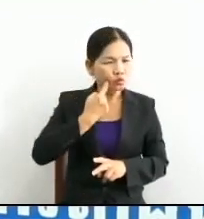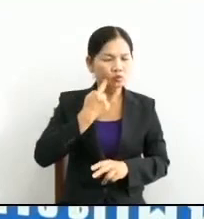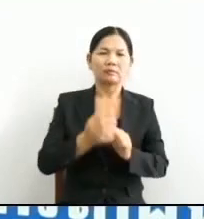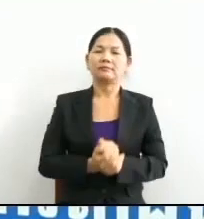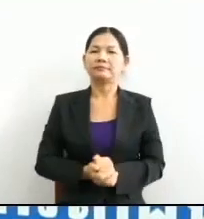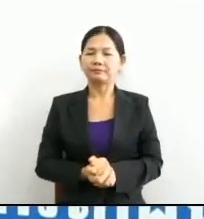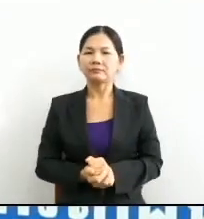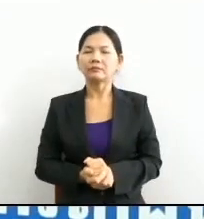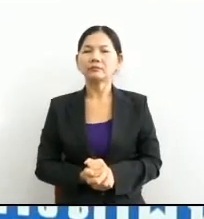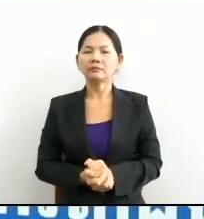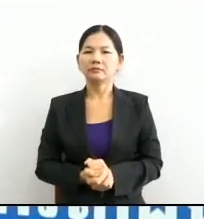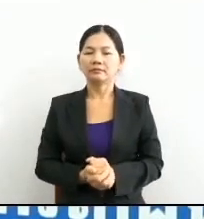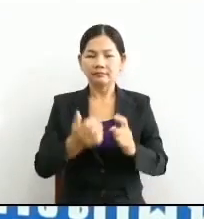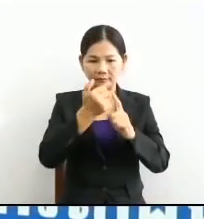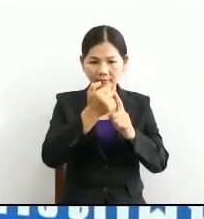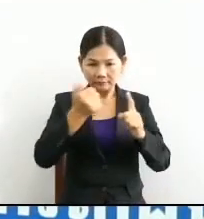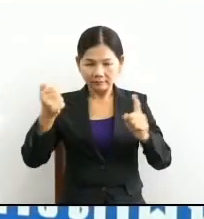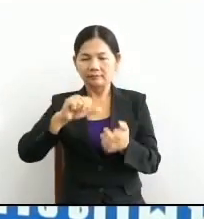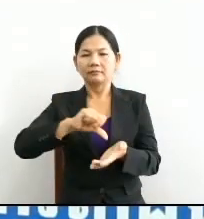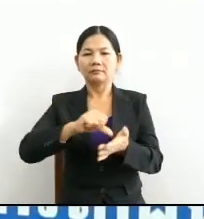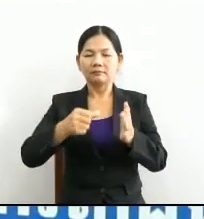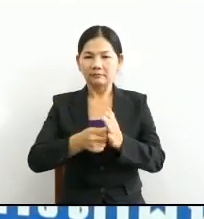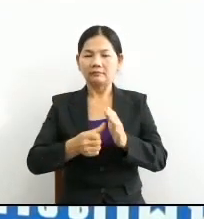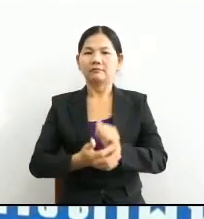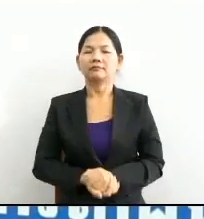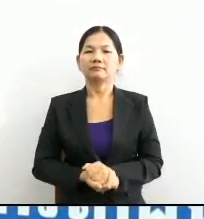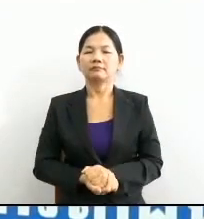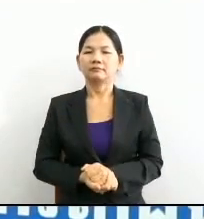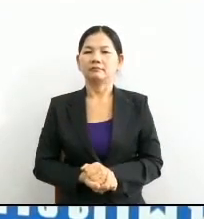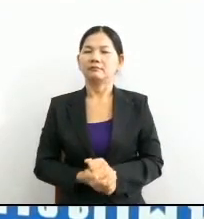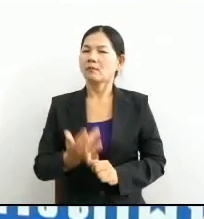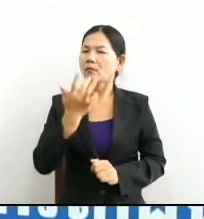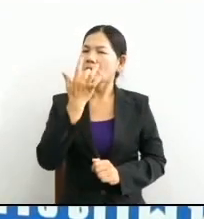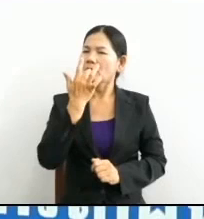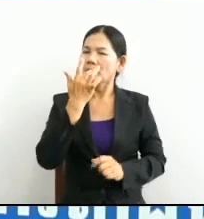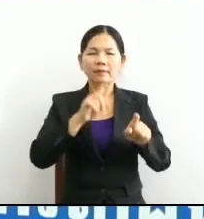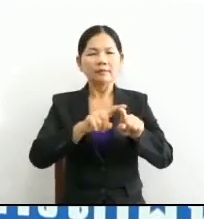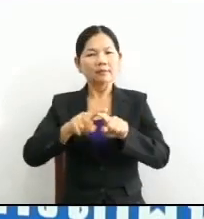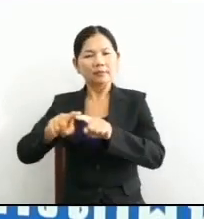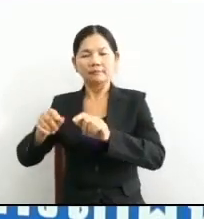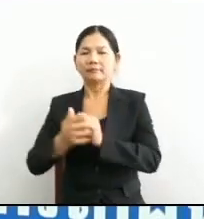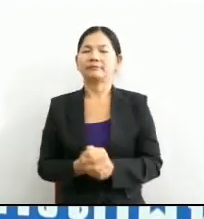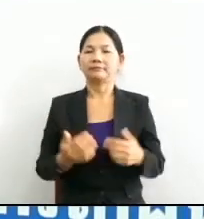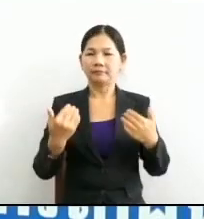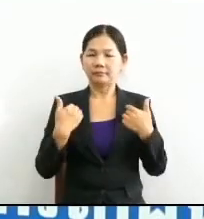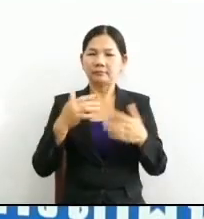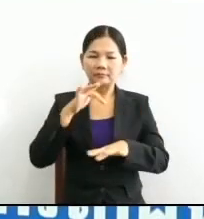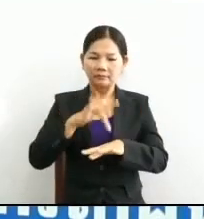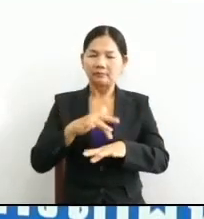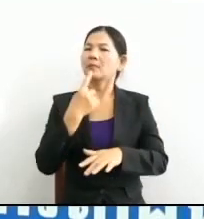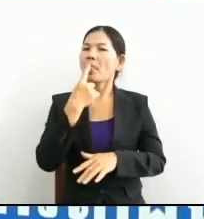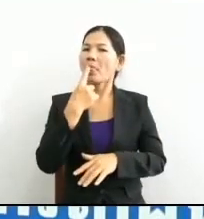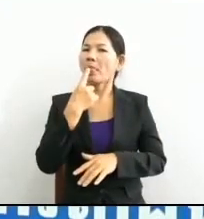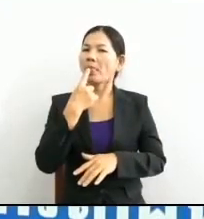rúa thân áp biết chì niếm miếng này thà xong phó phái phái đài ta nâng